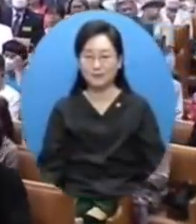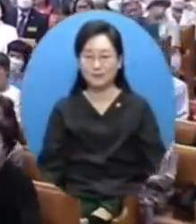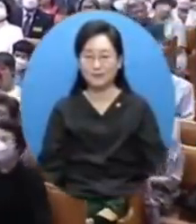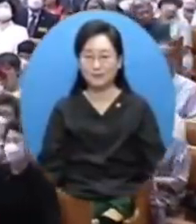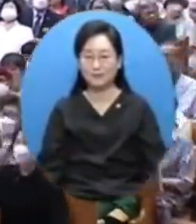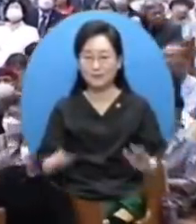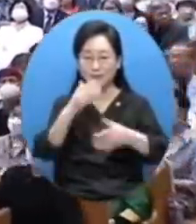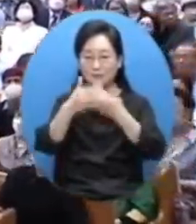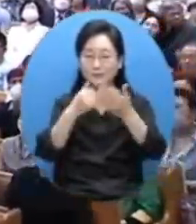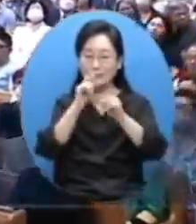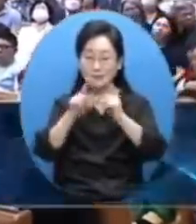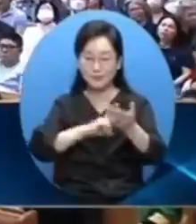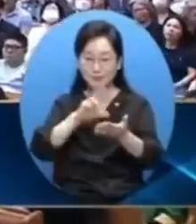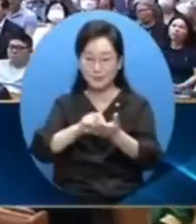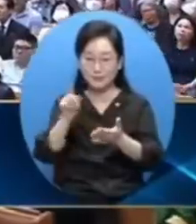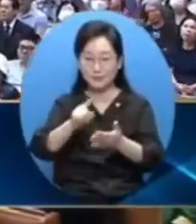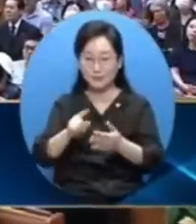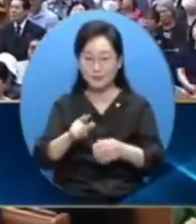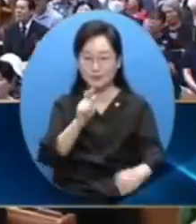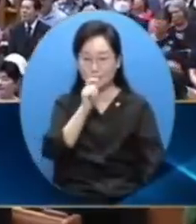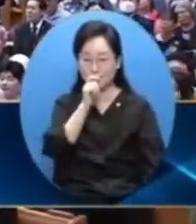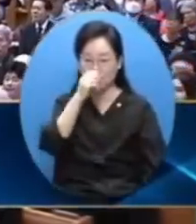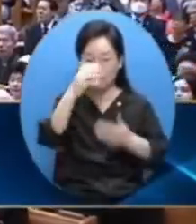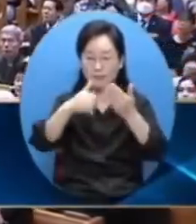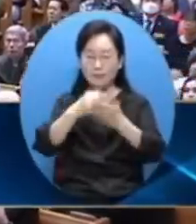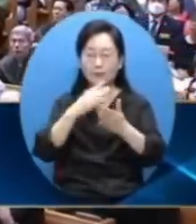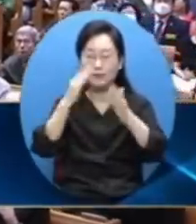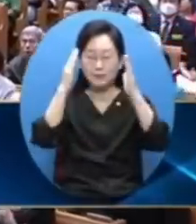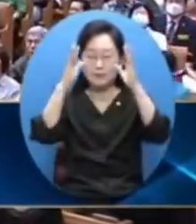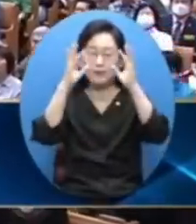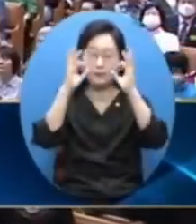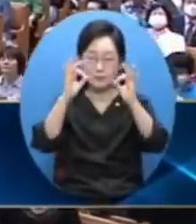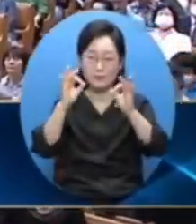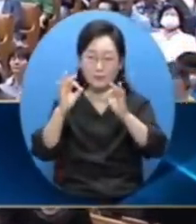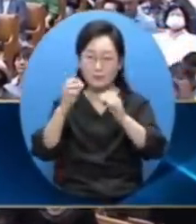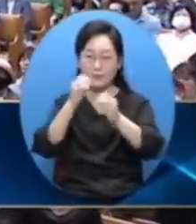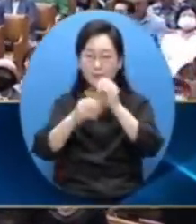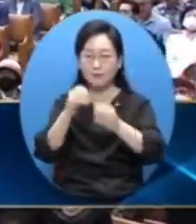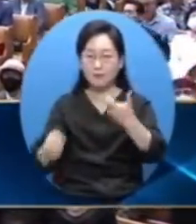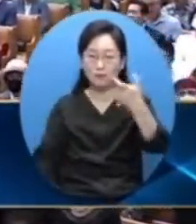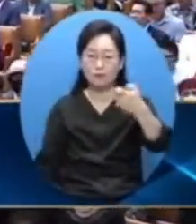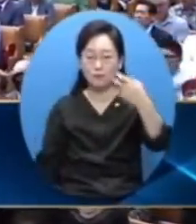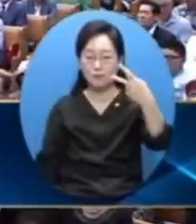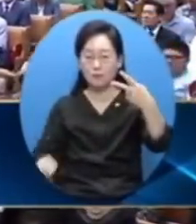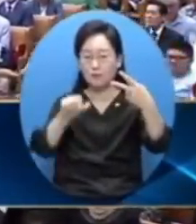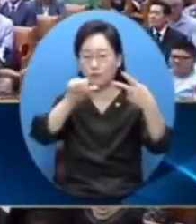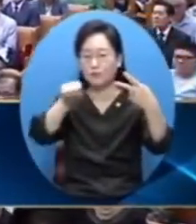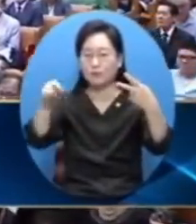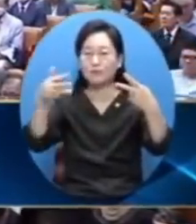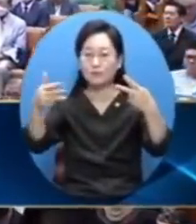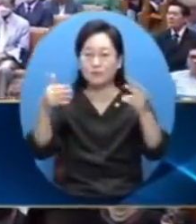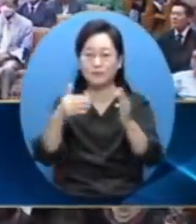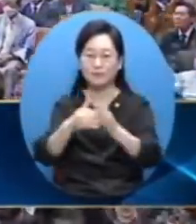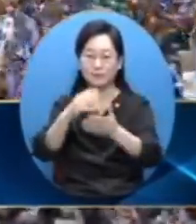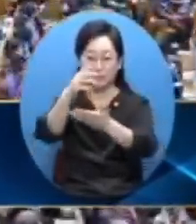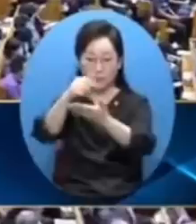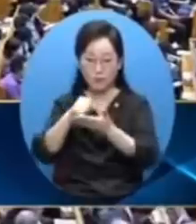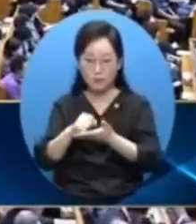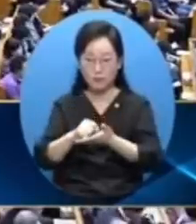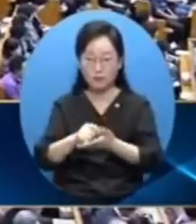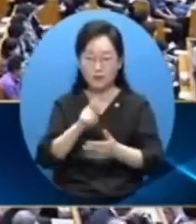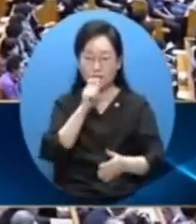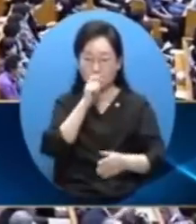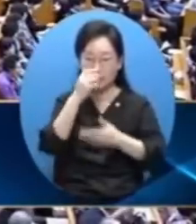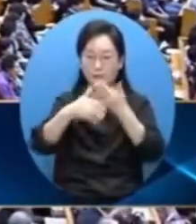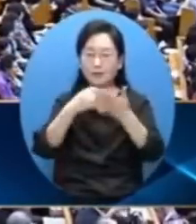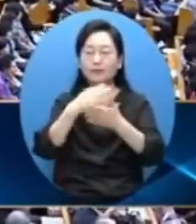오늘 말씀의 제목은 잠잠히 하나님만 바라라입니다 시편 62편 오도록 8절 말씀 본문으로 해서 잠잠히